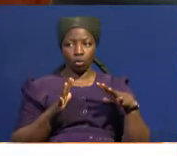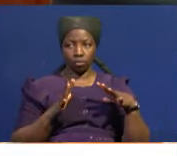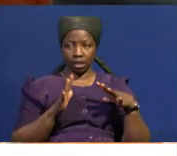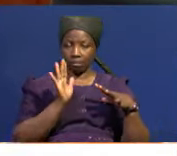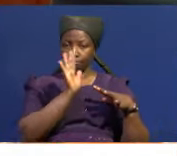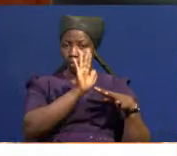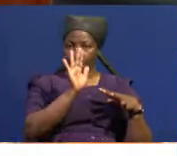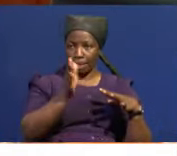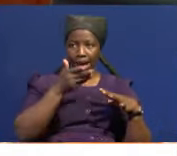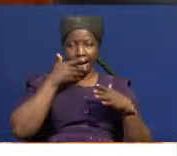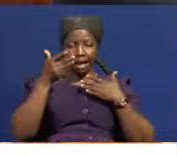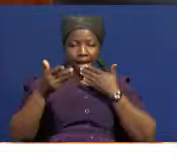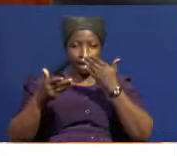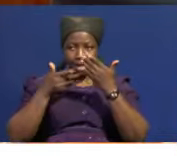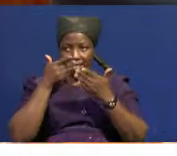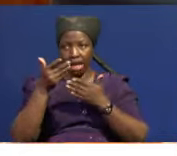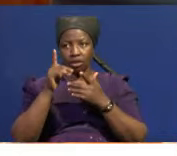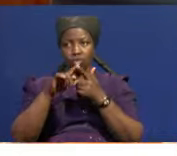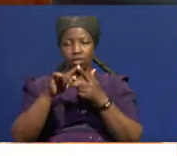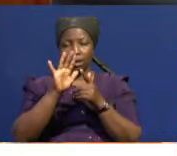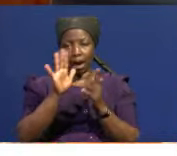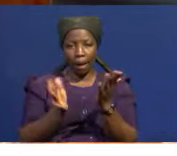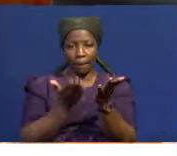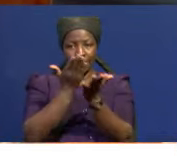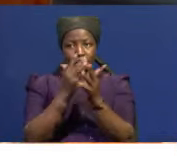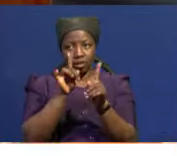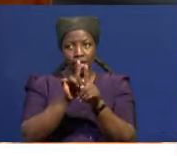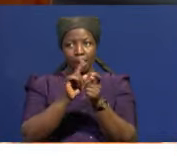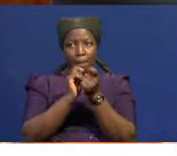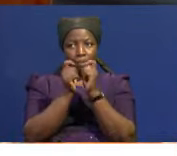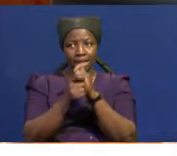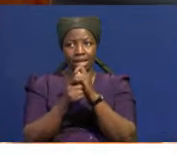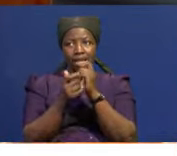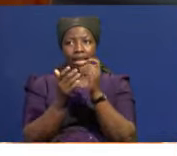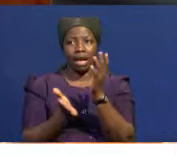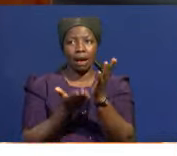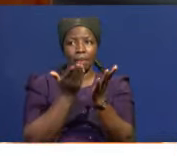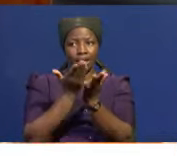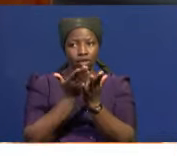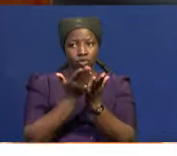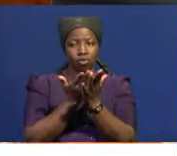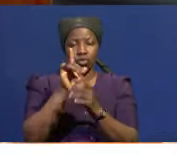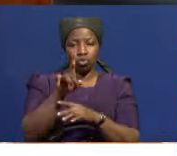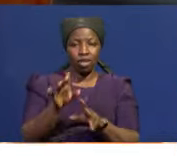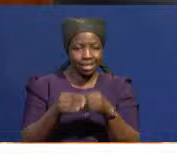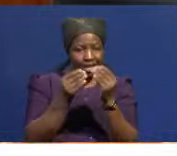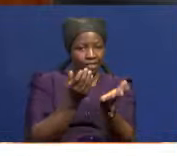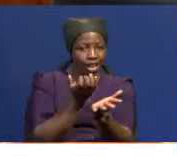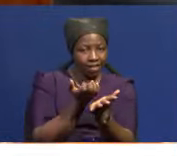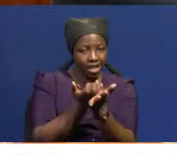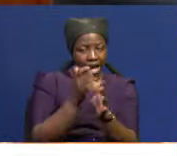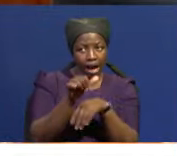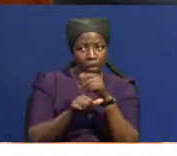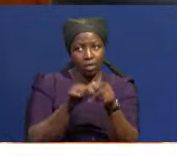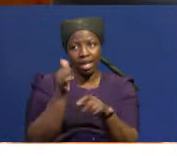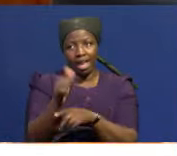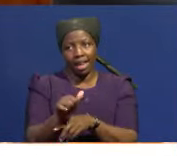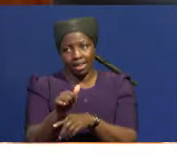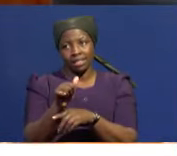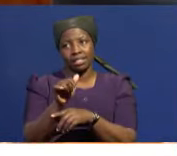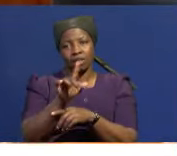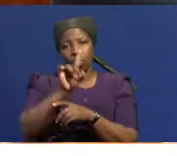in their responses to the application and the amended petition, adduce evidence on the question of any alleged